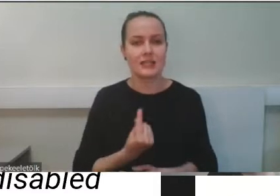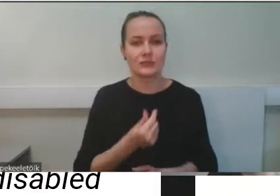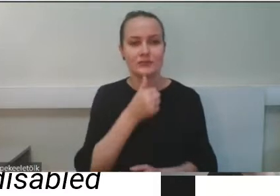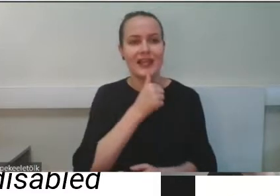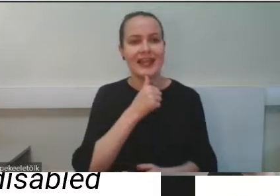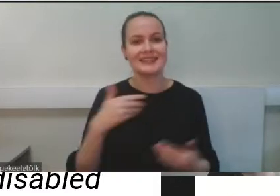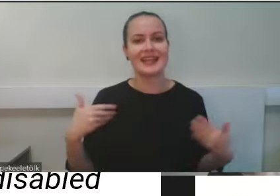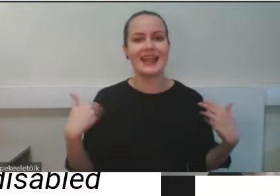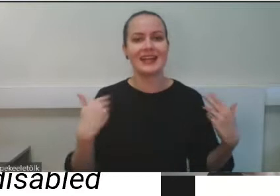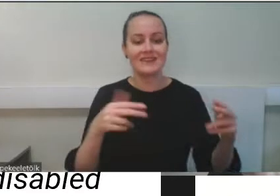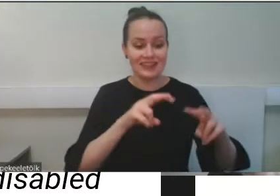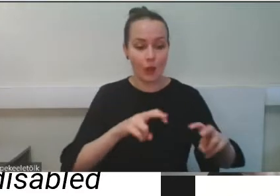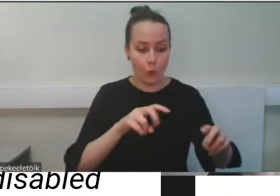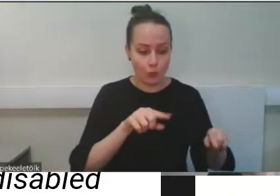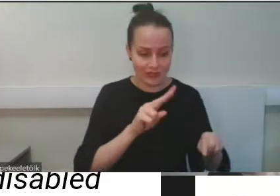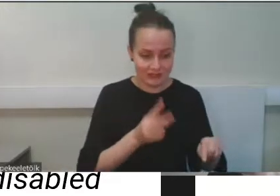siis